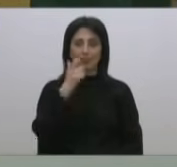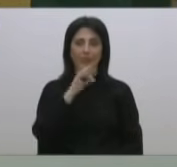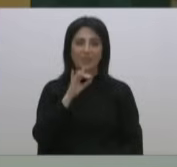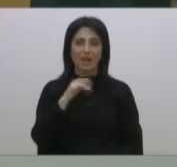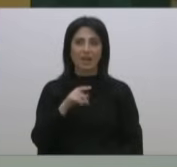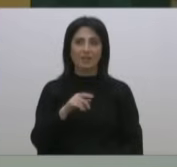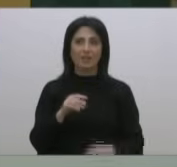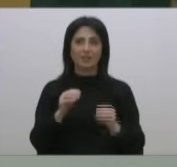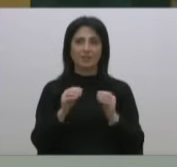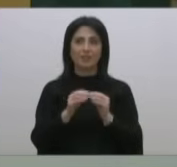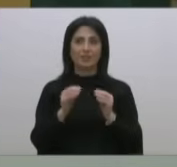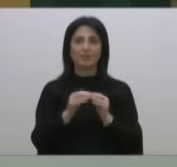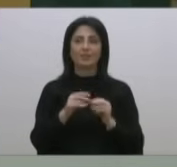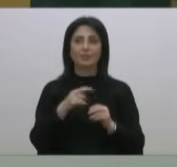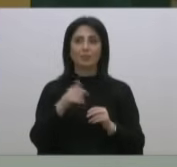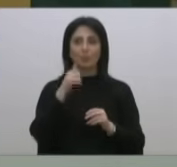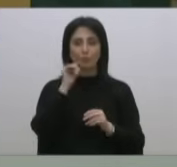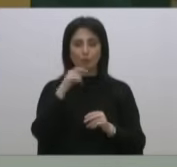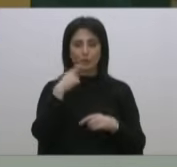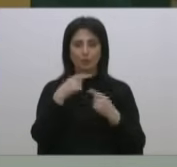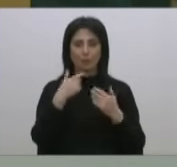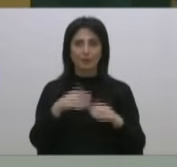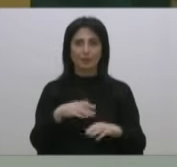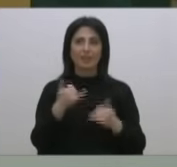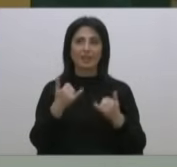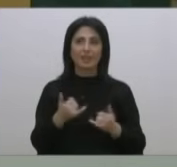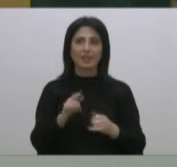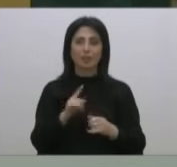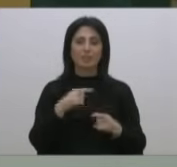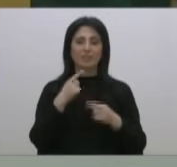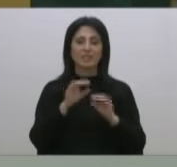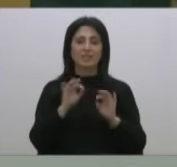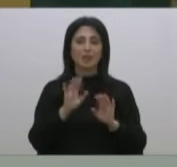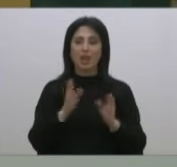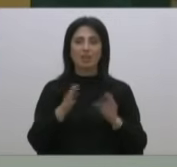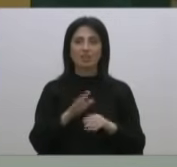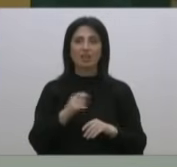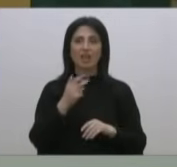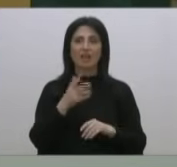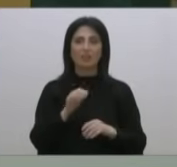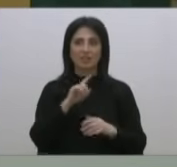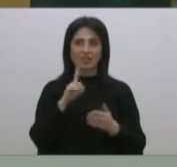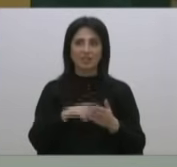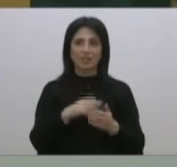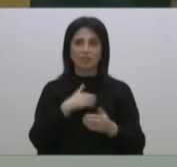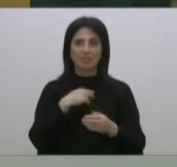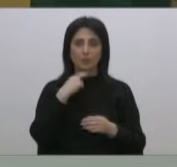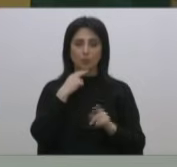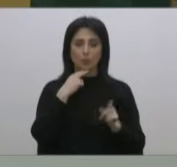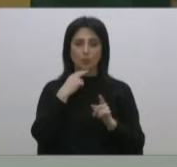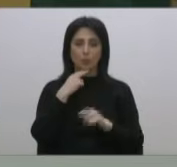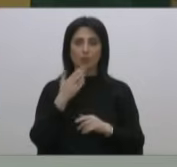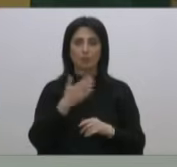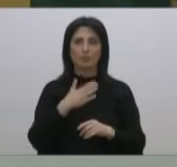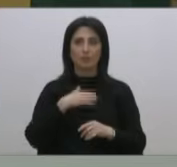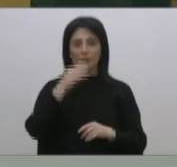Batonma Iraklim se cargat și saubre economica ze gușinda. Dresrum sa saubru sa raperi dato, magram. Ramudeni mi-a sagit se minda ca o mahulă cu